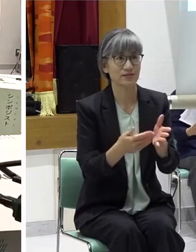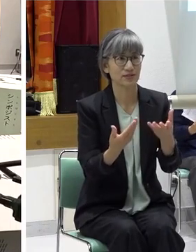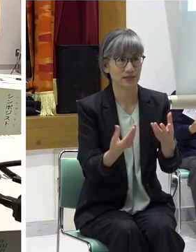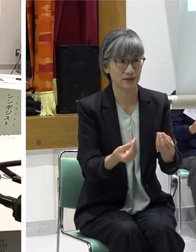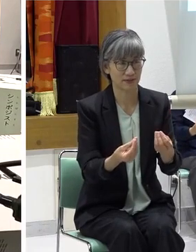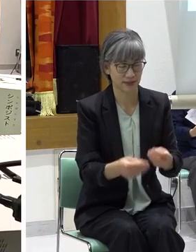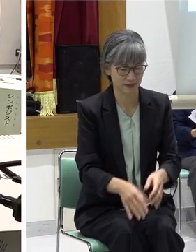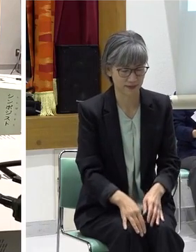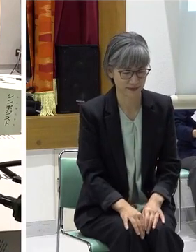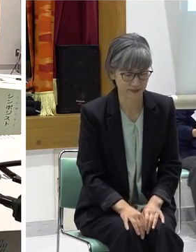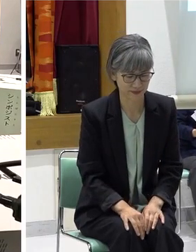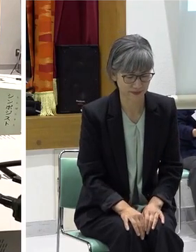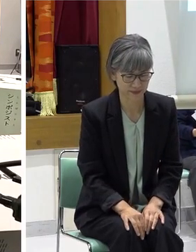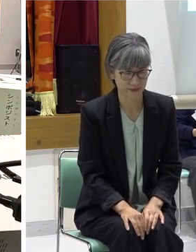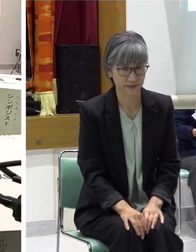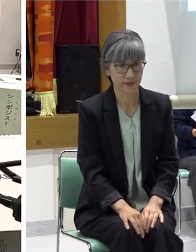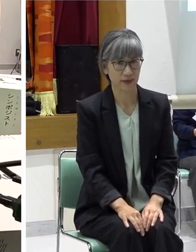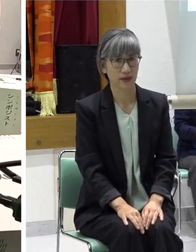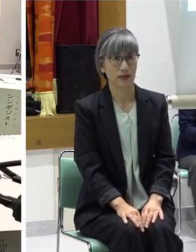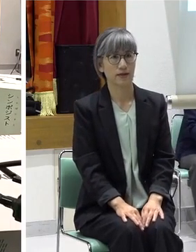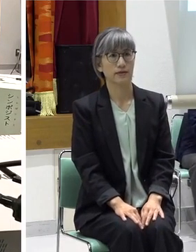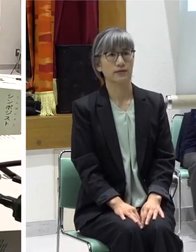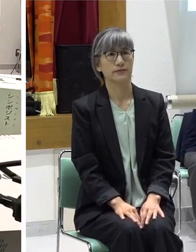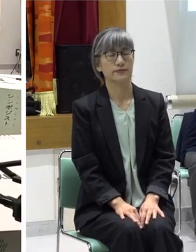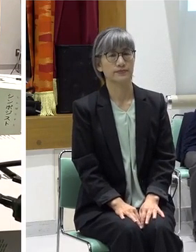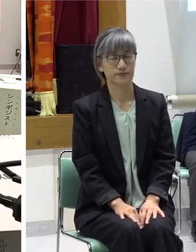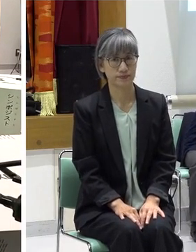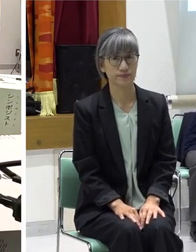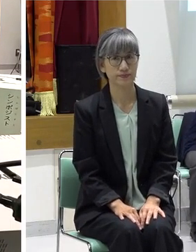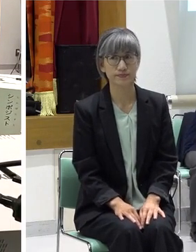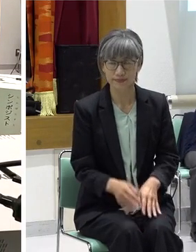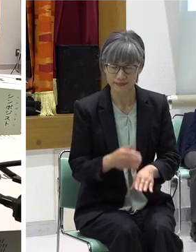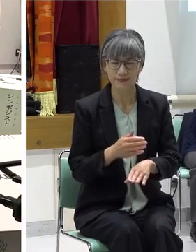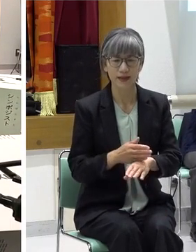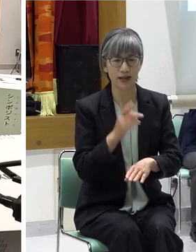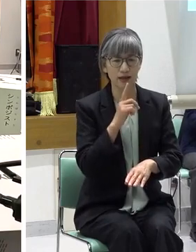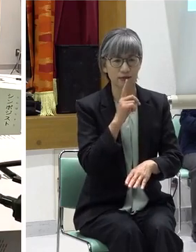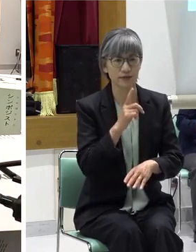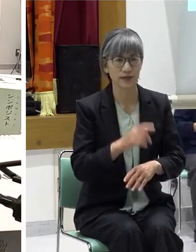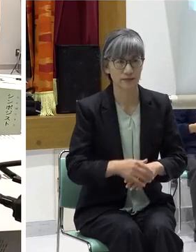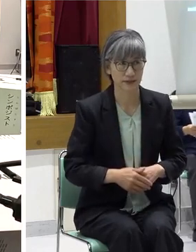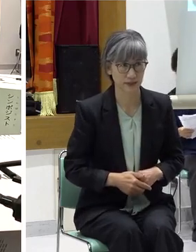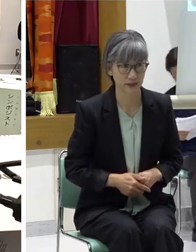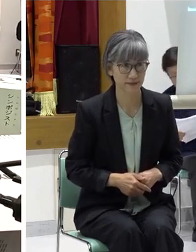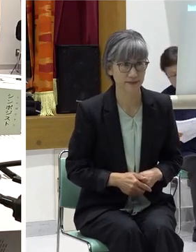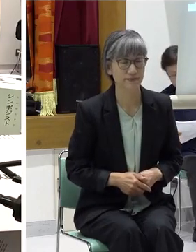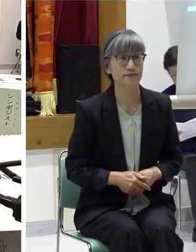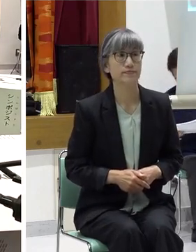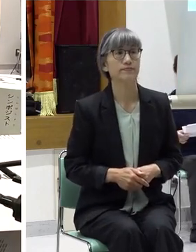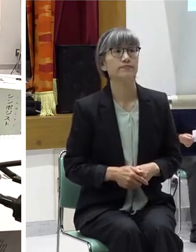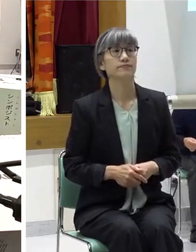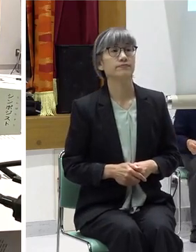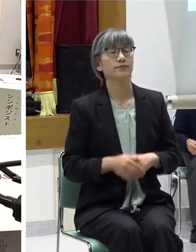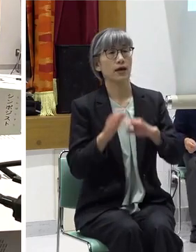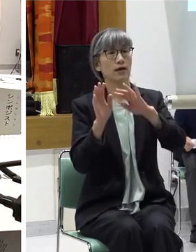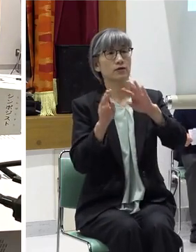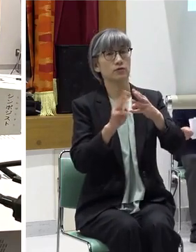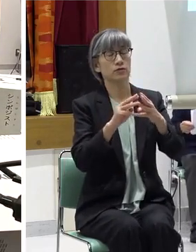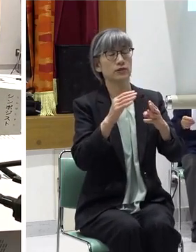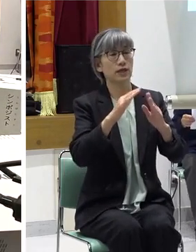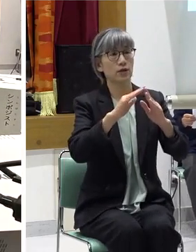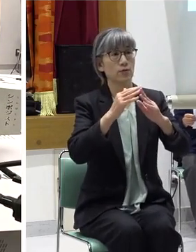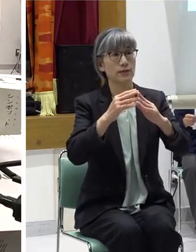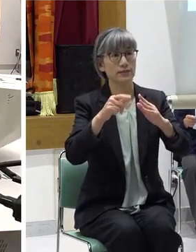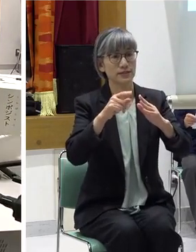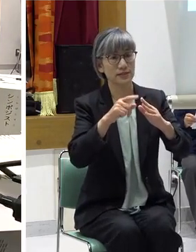はい、ありがとうございました。 今その吹田の町で暮らしておられて、